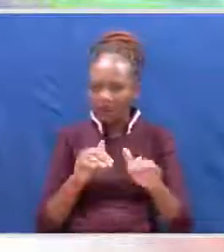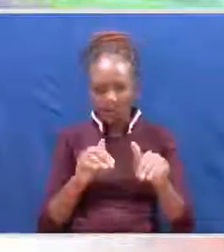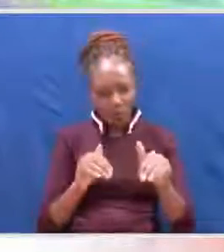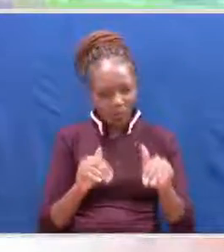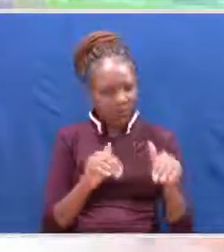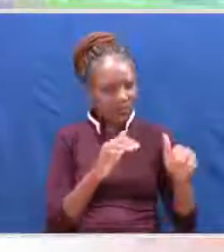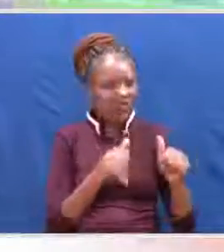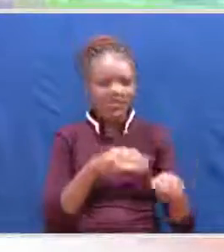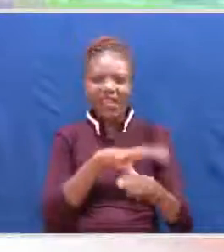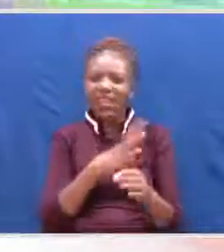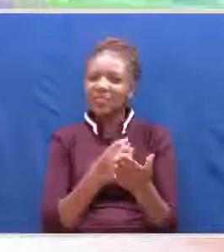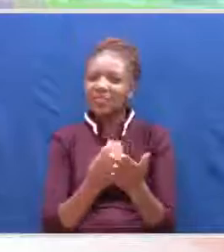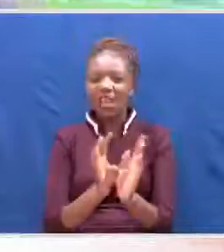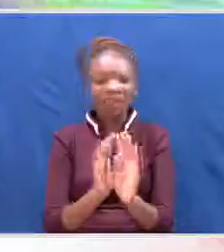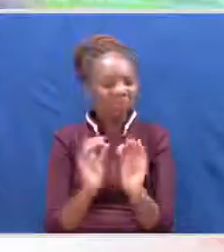mshahara hujapewa.